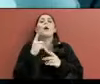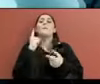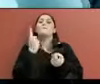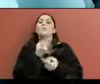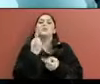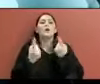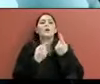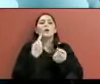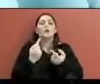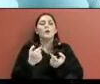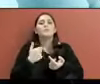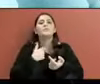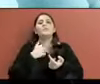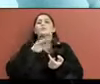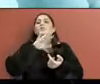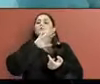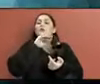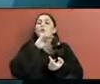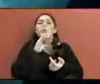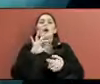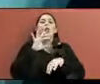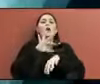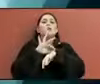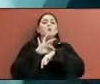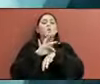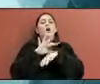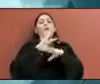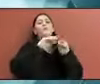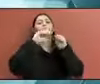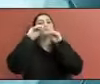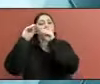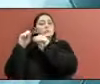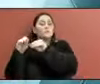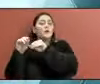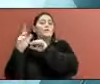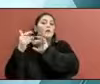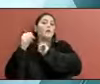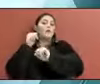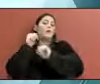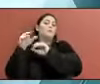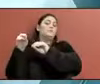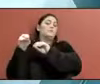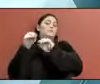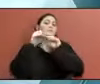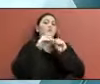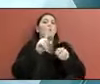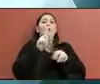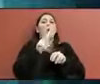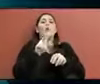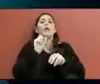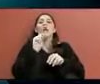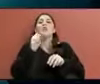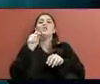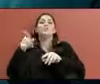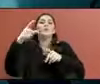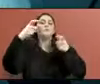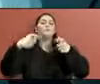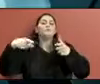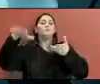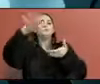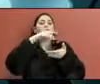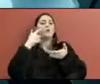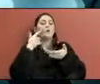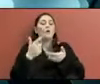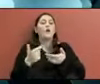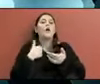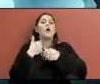da biz yaşlılarımızı hastaneye götürüyoruz ve getiriyoruz. 12 ilçemizde bu hizmete devam ediyoruz. Bu noktada bir